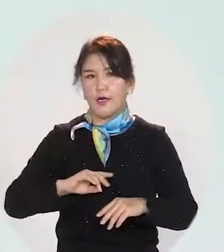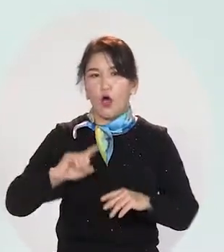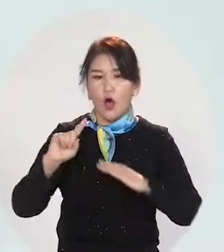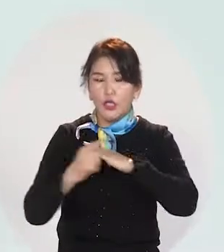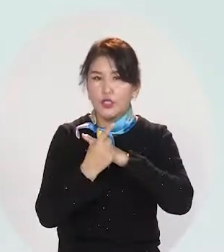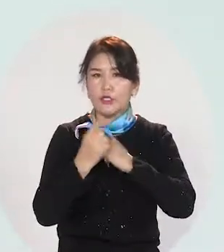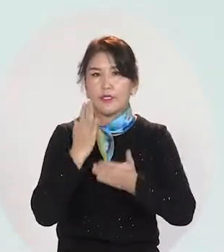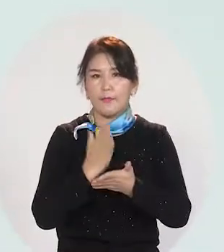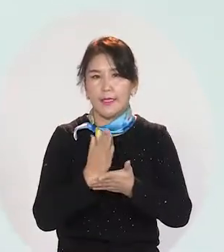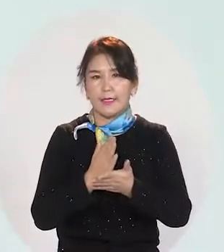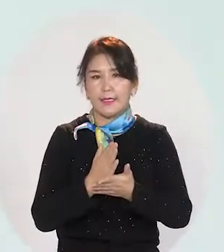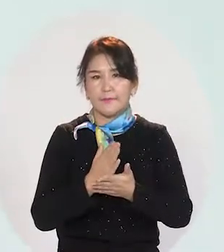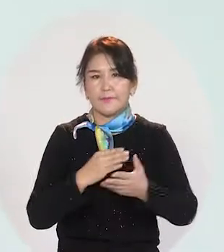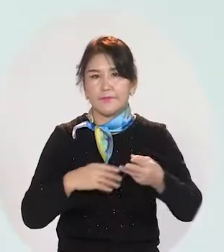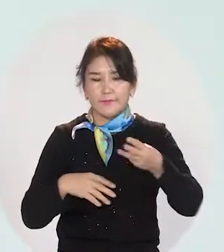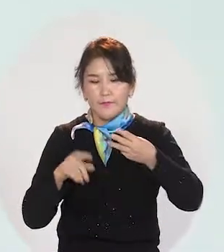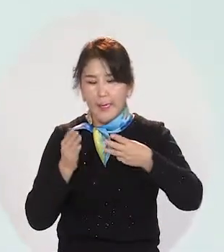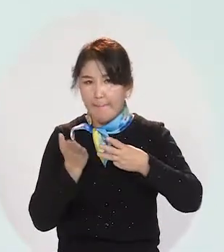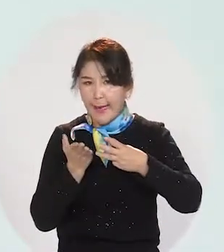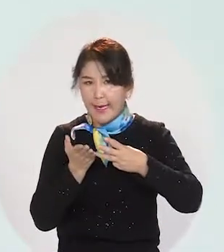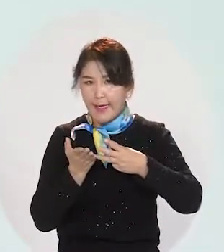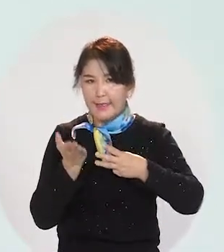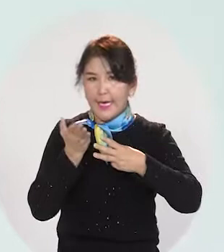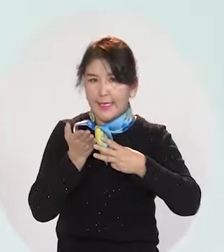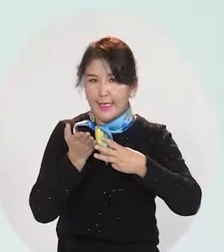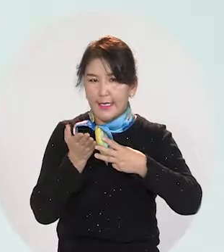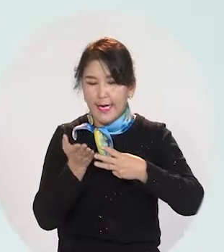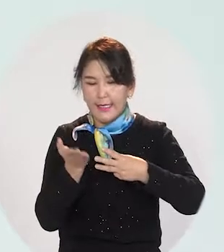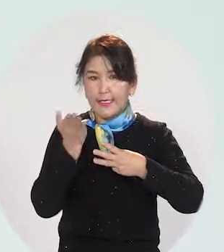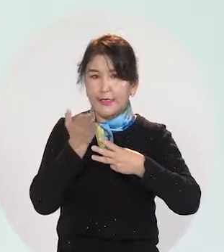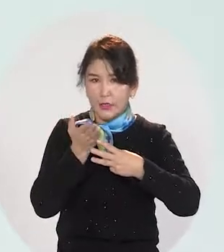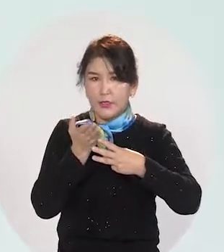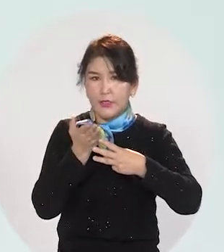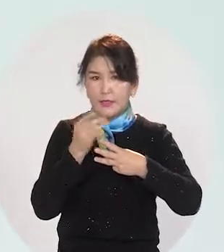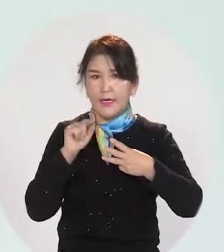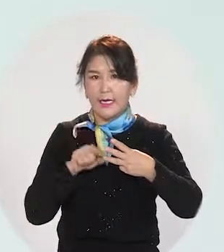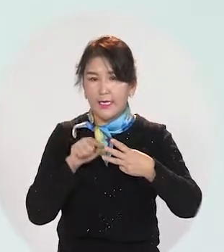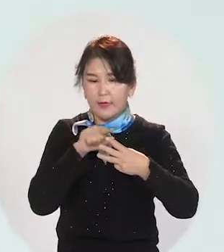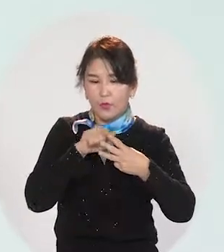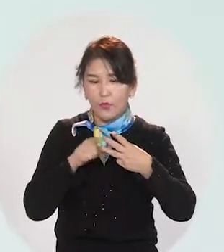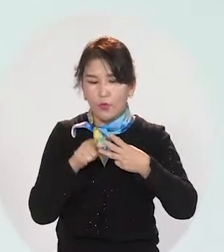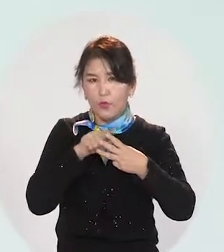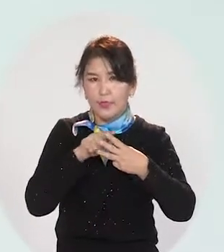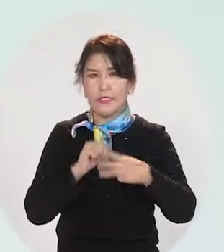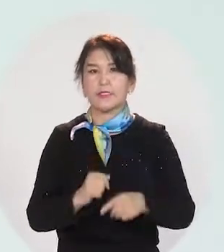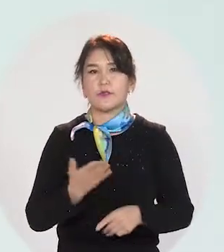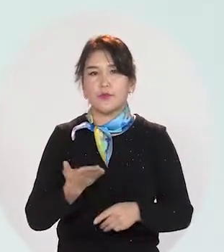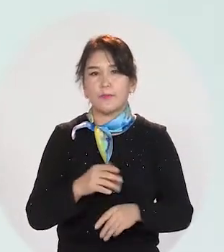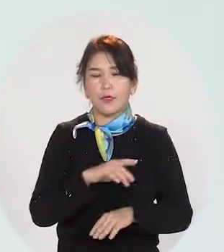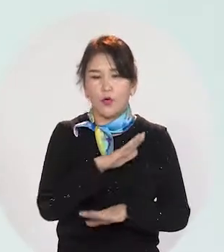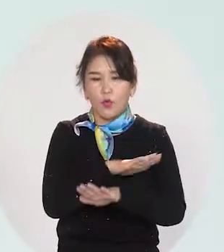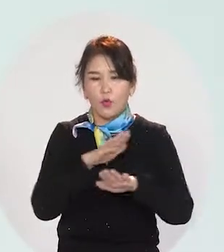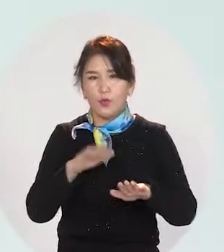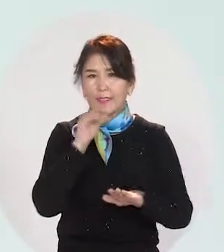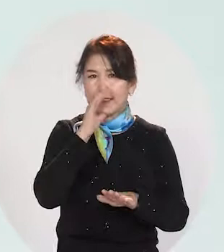Бага наснаас дунд наснаас дунд ангид шилжлээ, дунд ангиас ахлах анги руу шилжлээ гэдэг энэ шилжилтүүд маань хүүхдийн